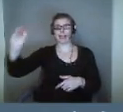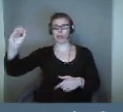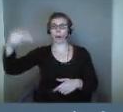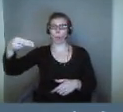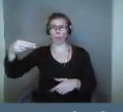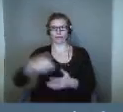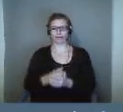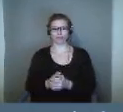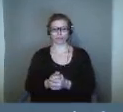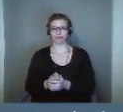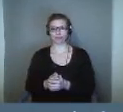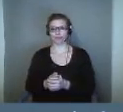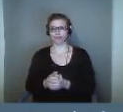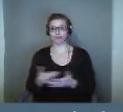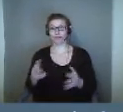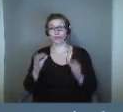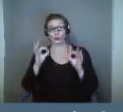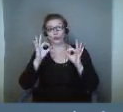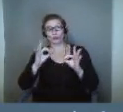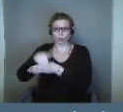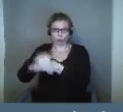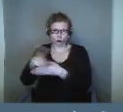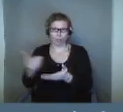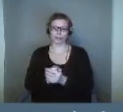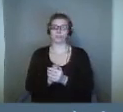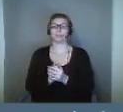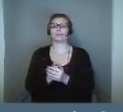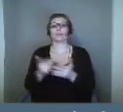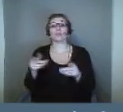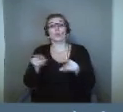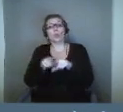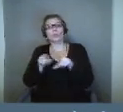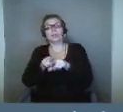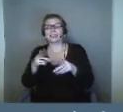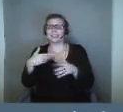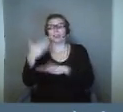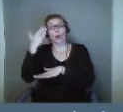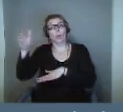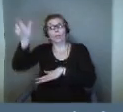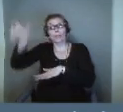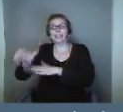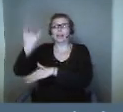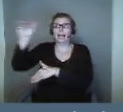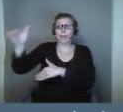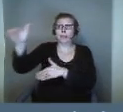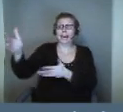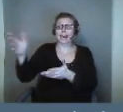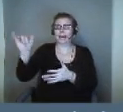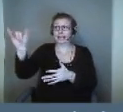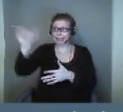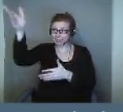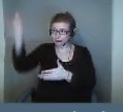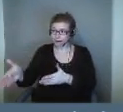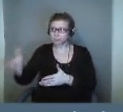Je vais demander aux personnes de Fontperron de venir dans la salle. Et je vais appeler également pour remettre ce prix une comédienne,